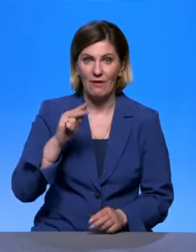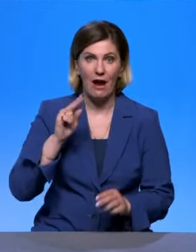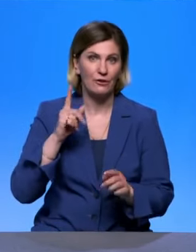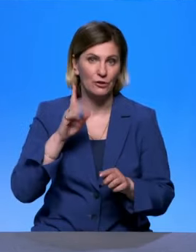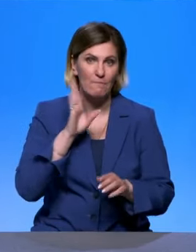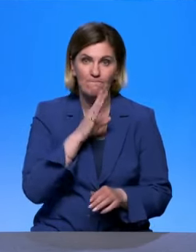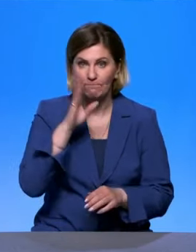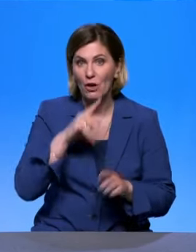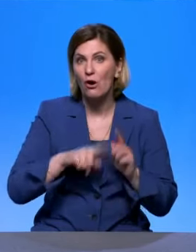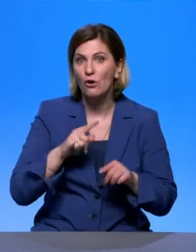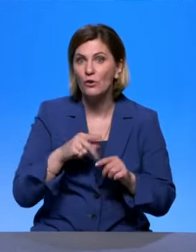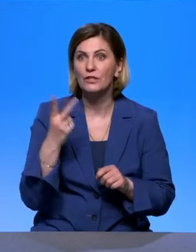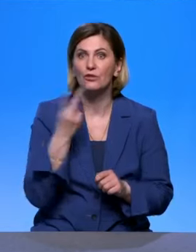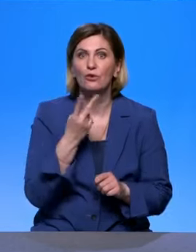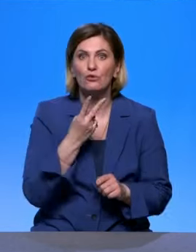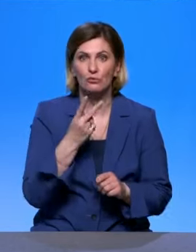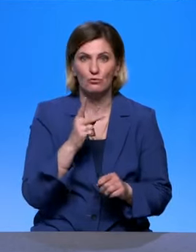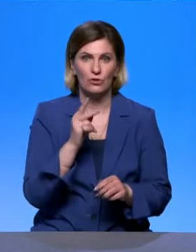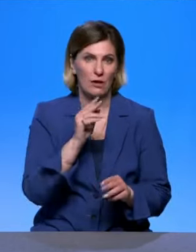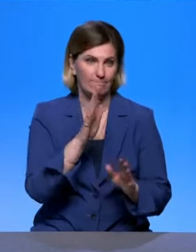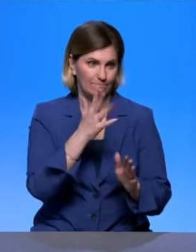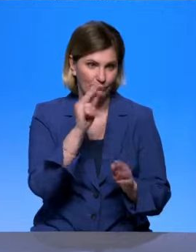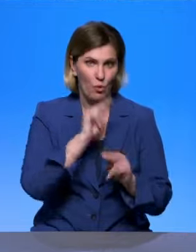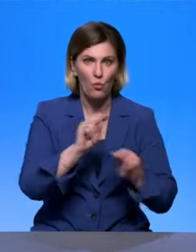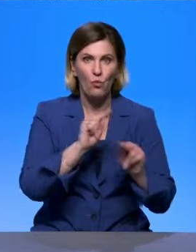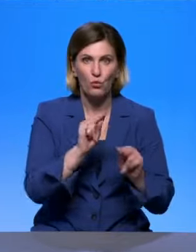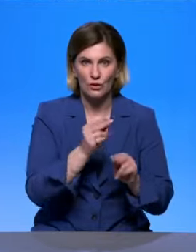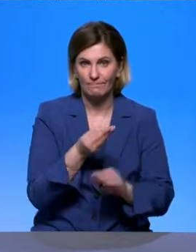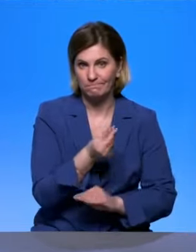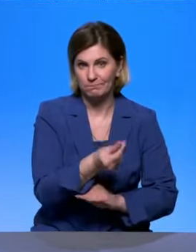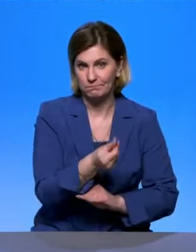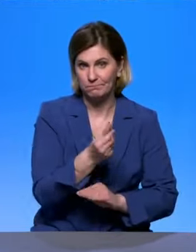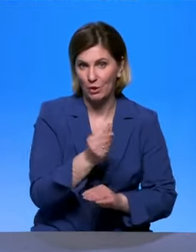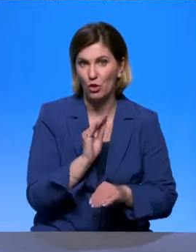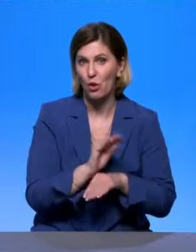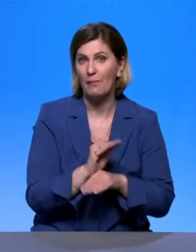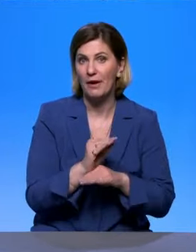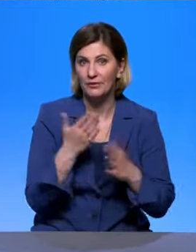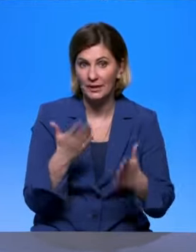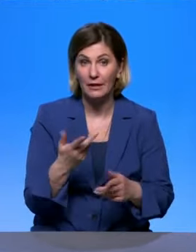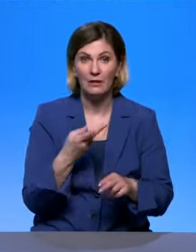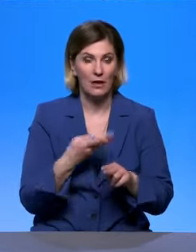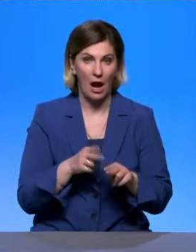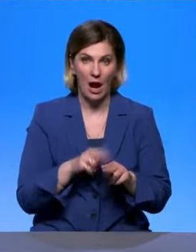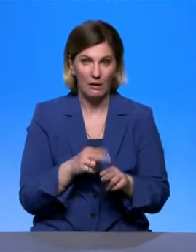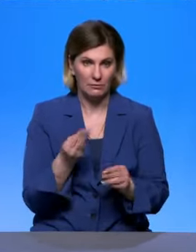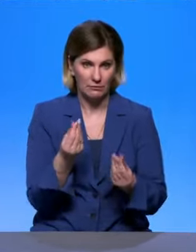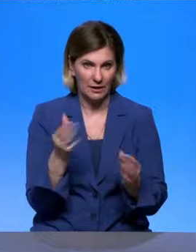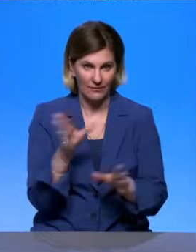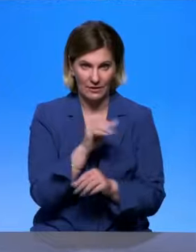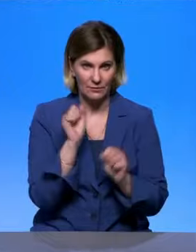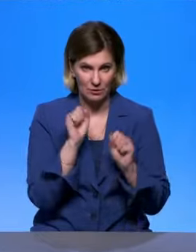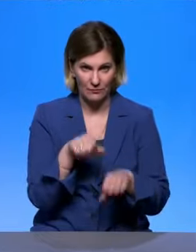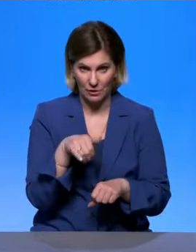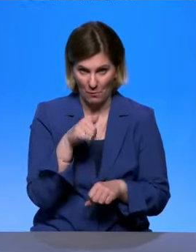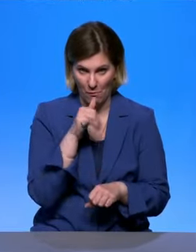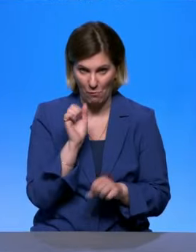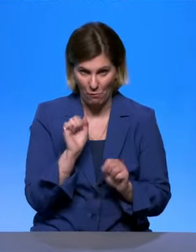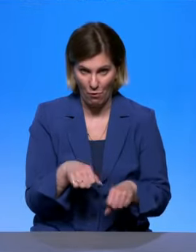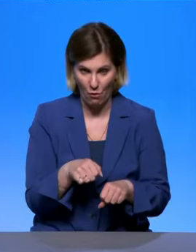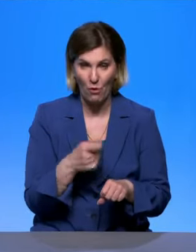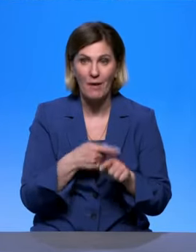ведь далеко не всем это по карману. Я прошу коллег из правительства совместно с педагогическим и родительским сообществом разобраться с